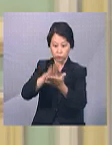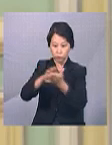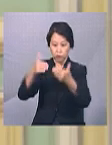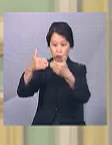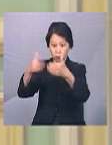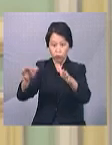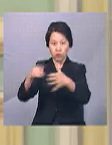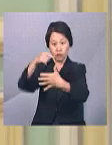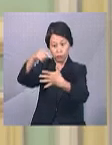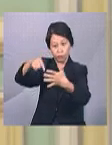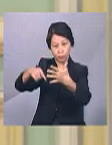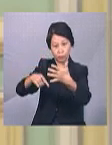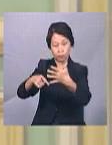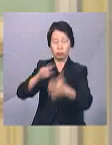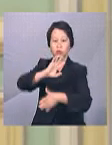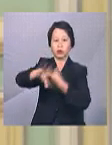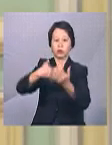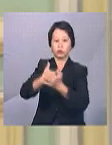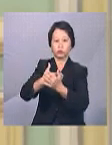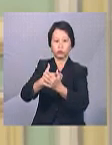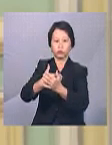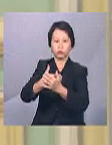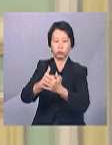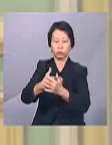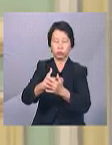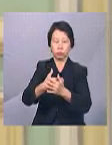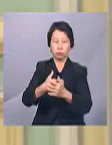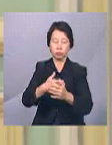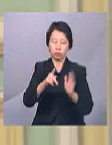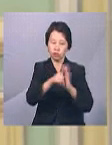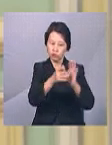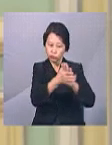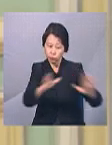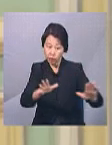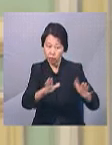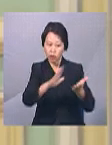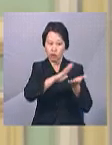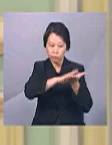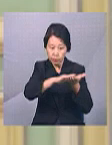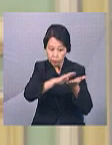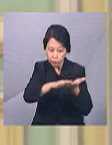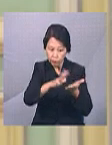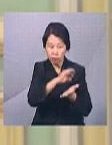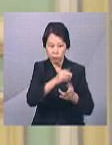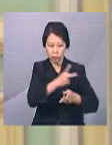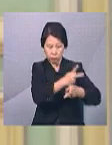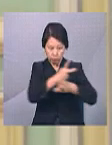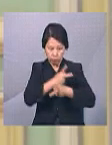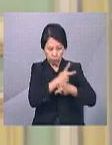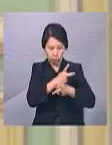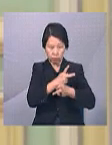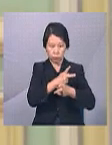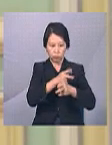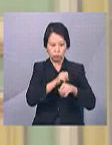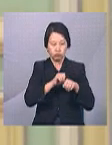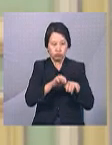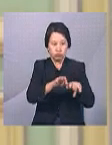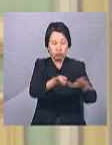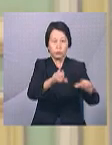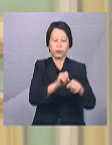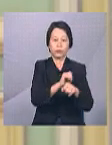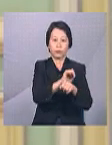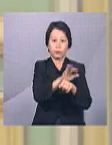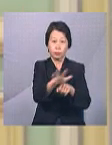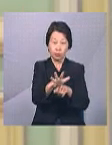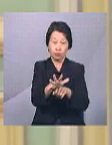dibuka semula semua aspek keselamatan so kasihan dan pengawalan penularan jangkitan